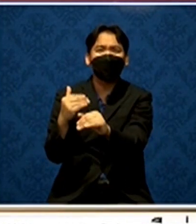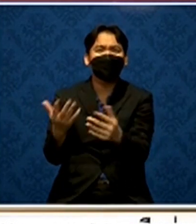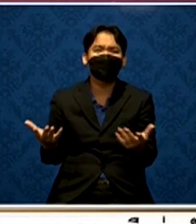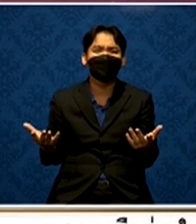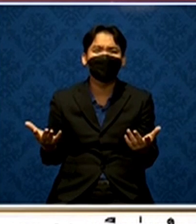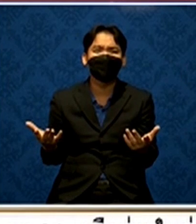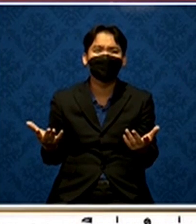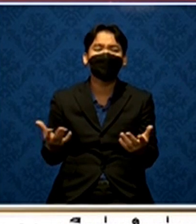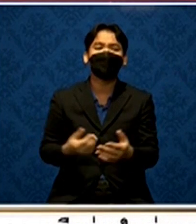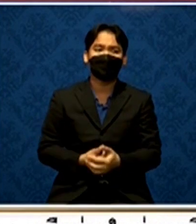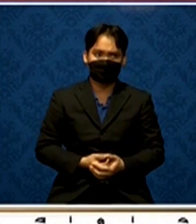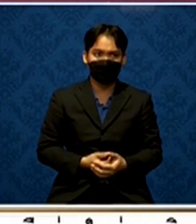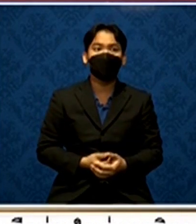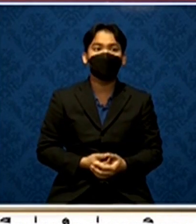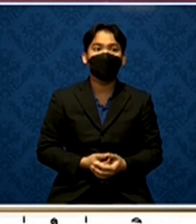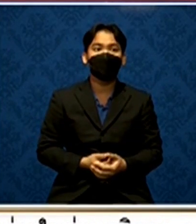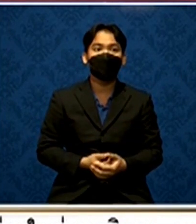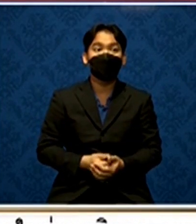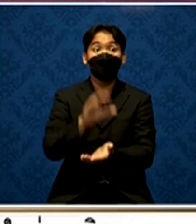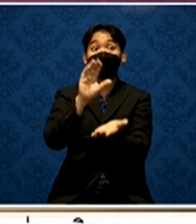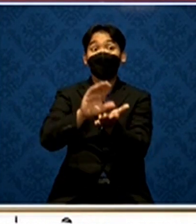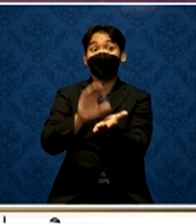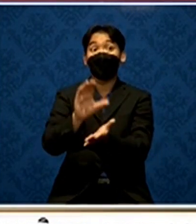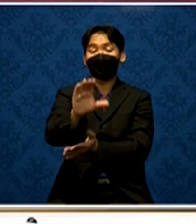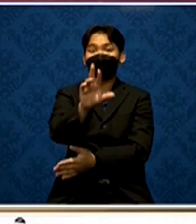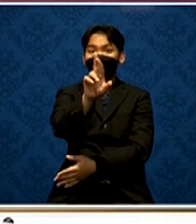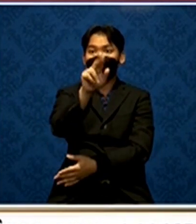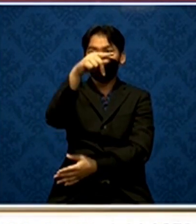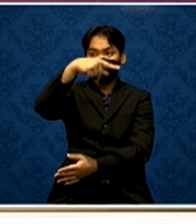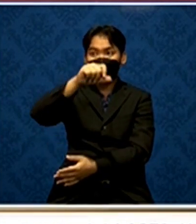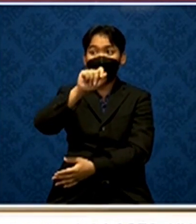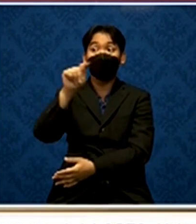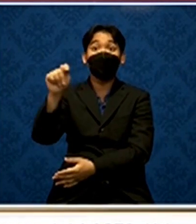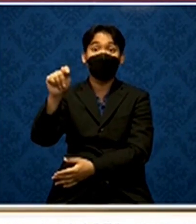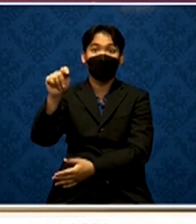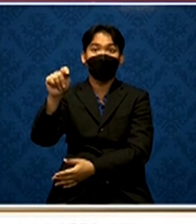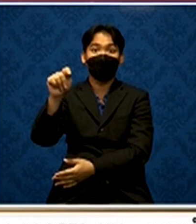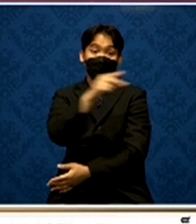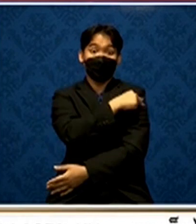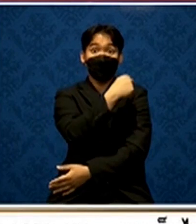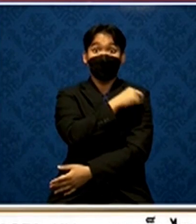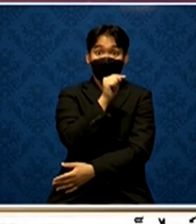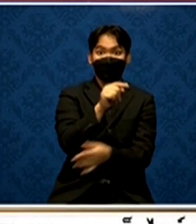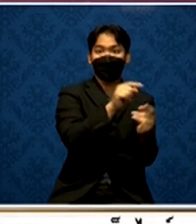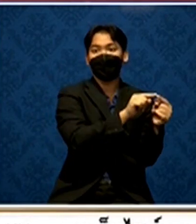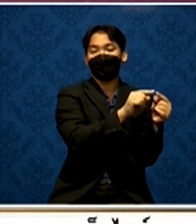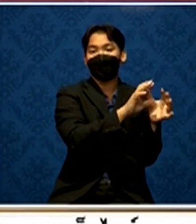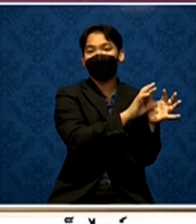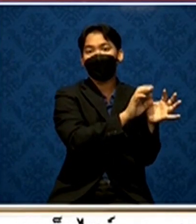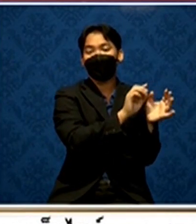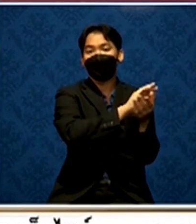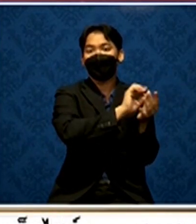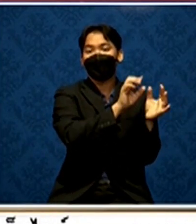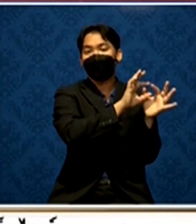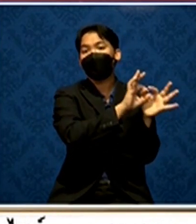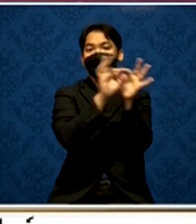ต่อไปครับมาดูงบประมาณสำหรับการถ่ายโอนรพสตจากกระทรวงสาธารณสุขไปยังอบจวันนี้ต้องเรียนก่อน